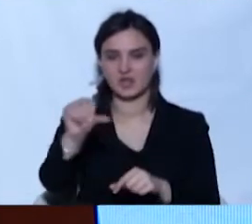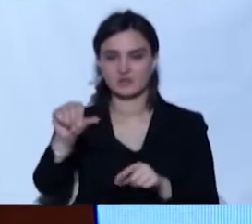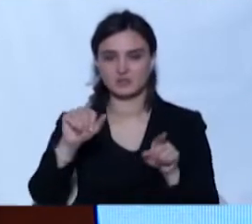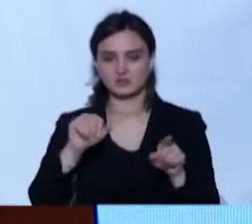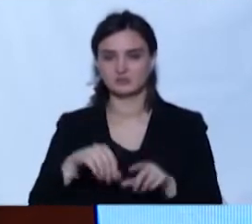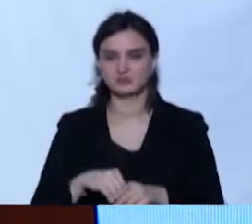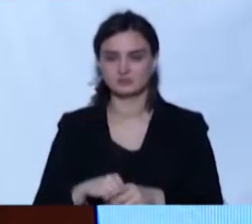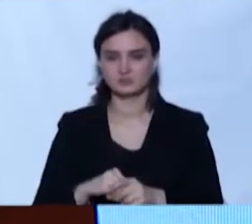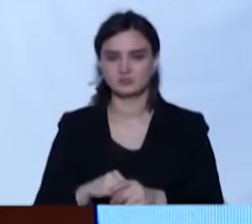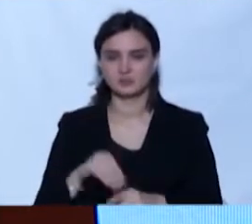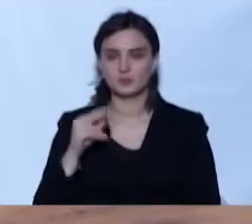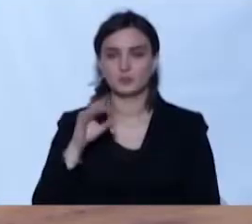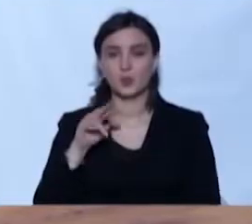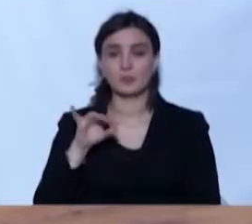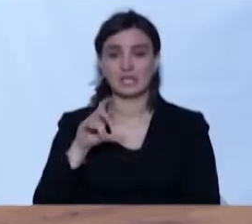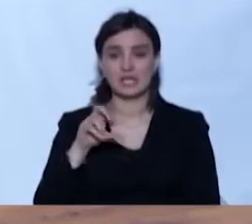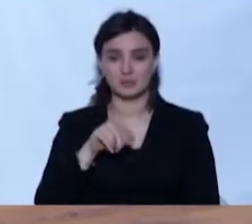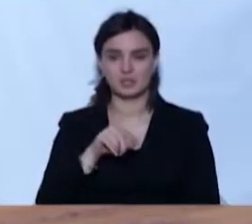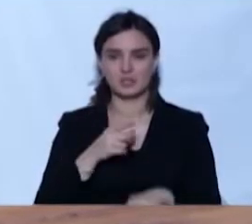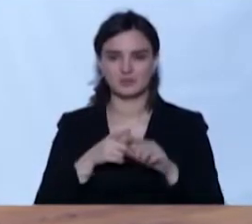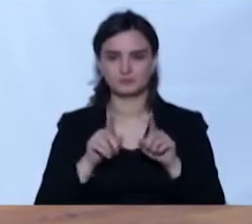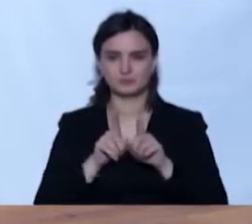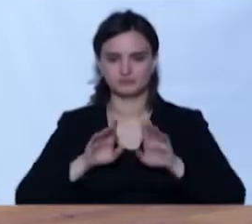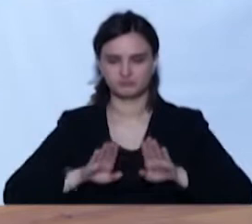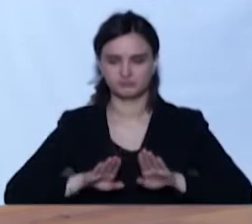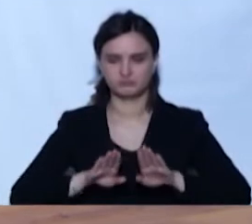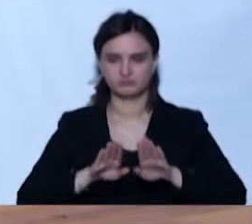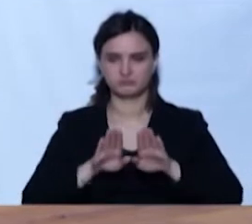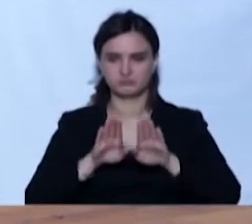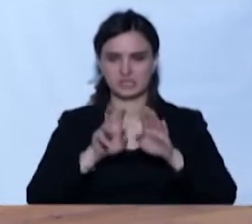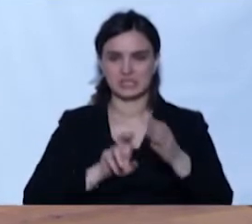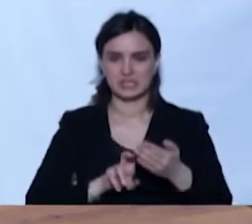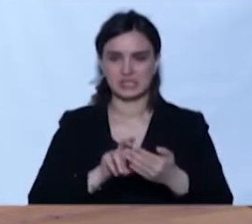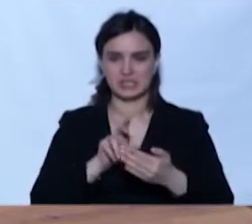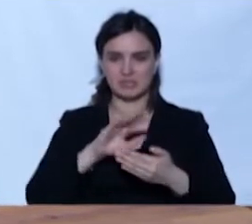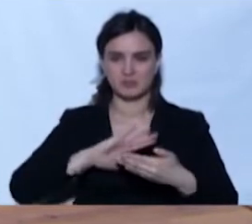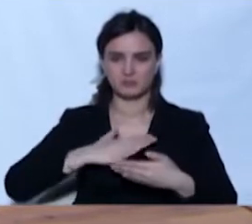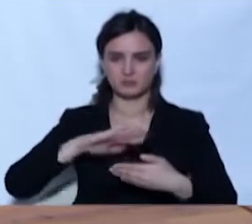პროპილეებს. აქ ადის ესეთი საკმაოდ დამრეცი კიბე და ადამიანი,